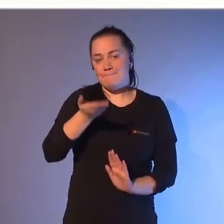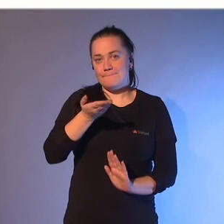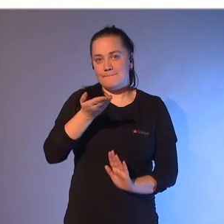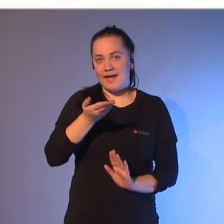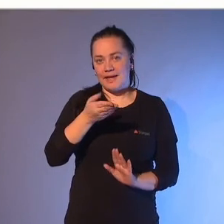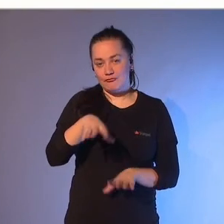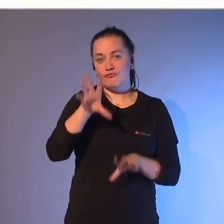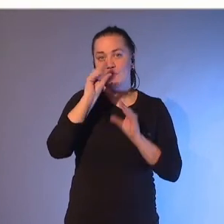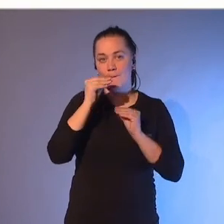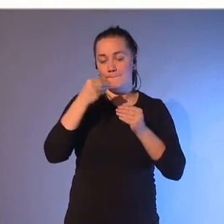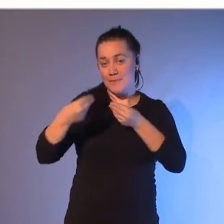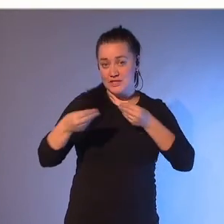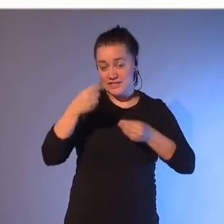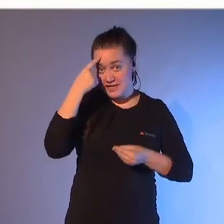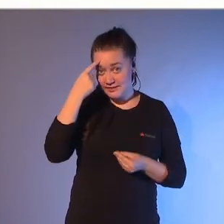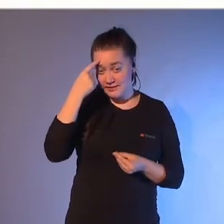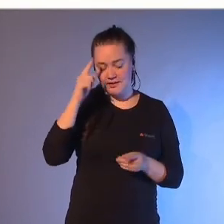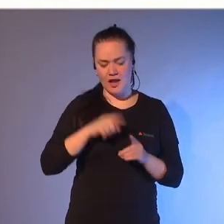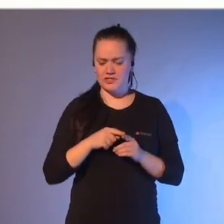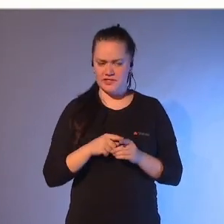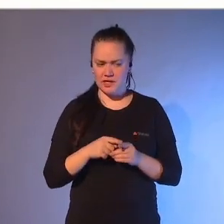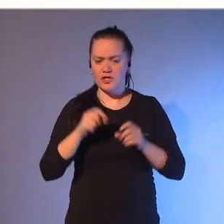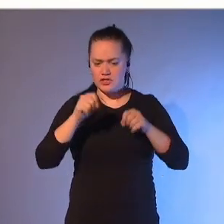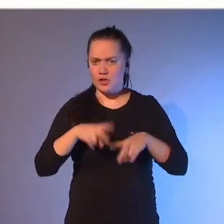bruke digitale virkemidler til å motivere?